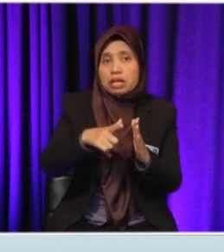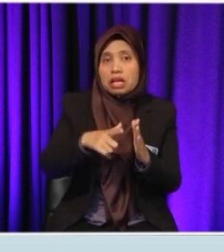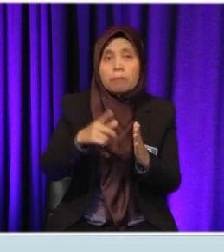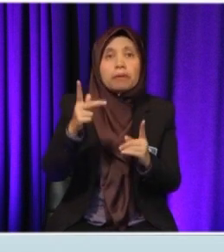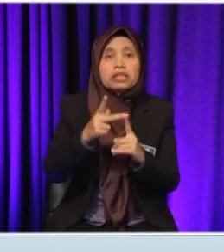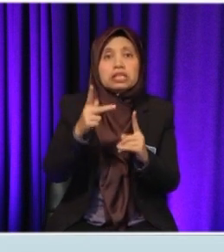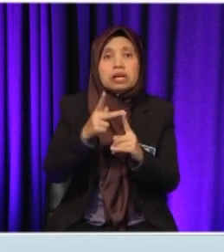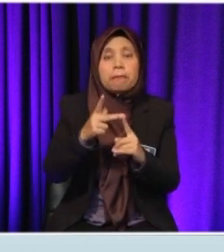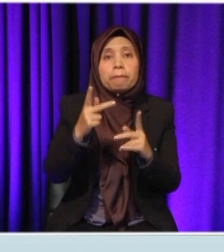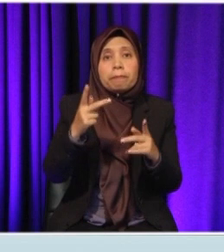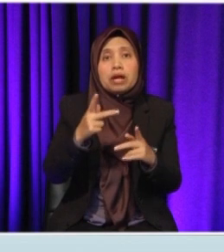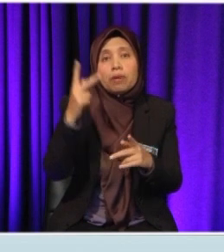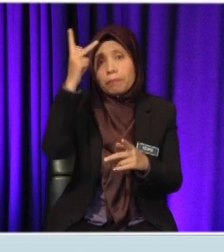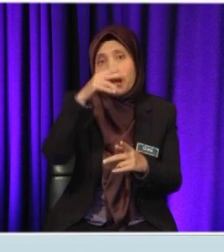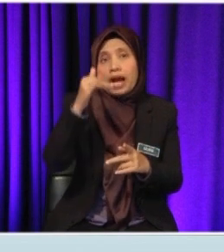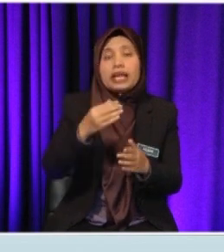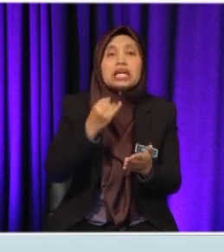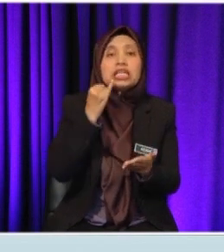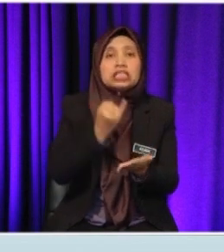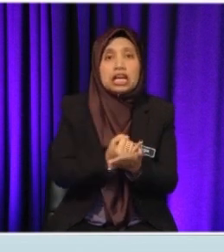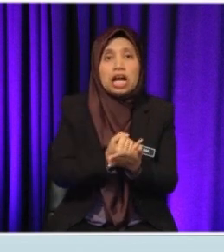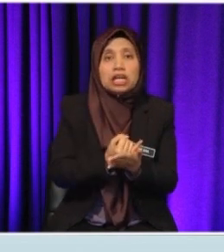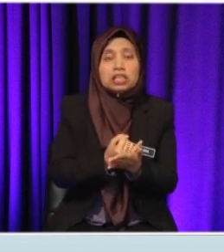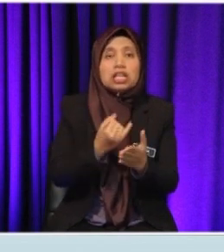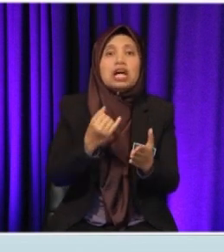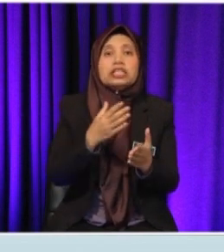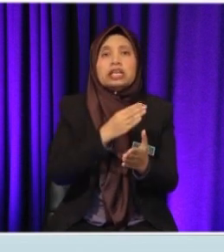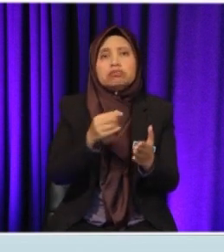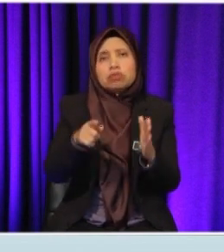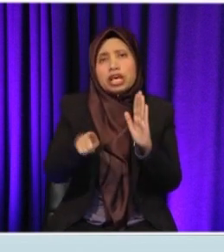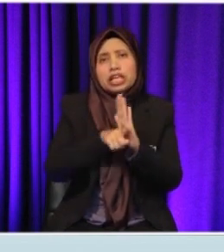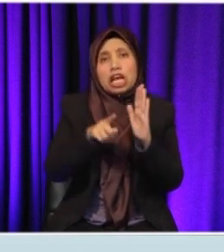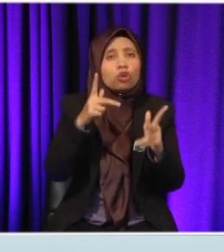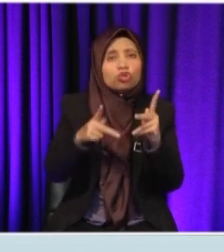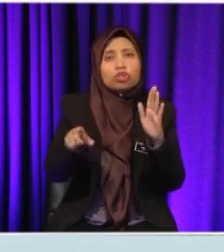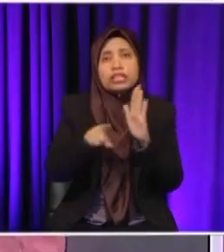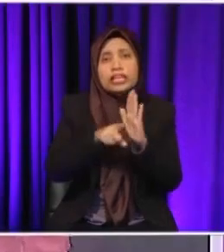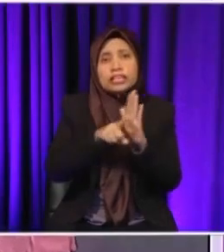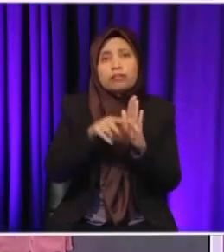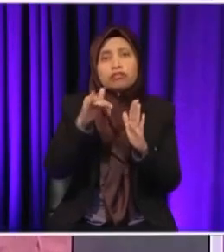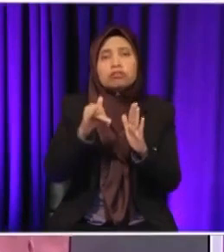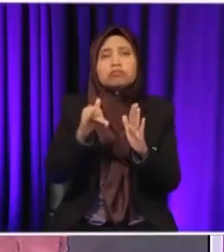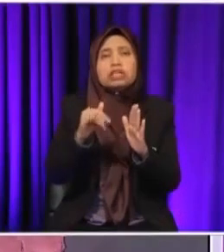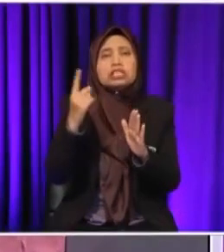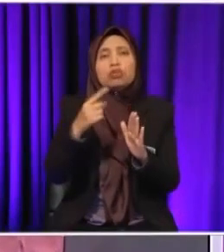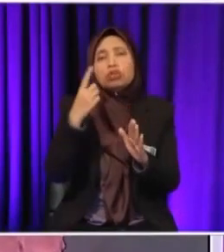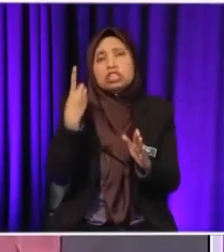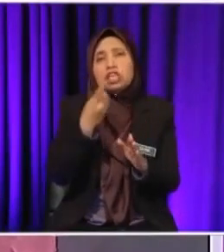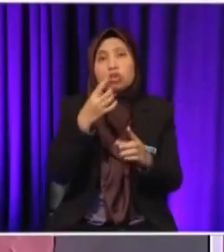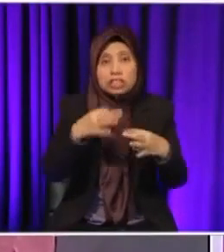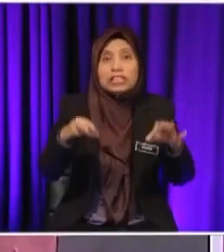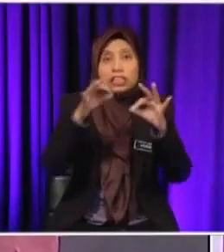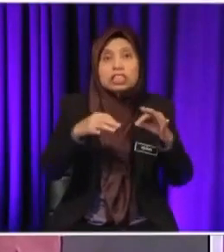Hanya berhadapan dengan tindak tanduk yang negatif saja sepanjang cerita. Dia tidak berubah. Itu adalah watak pipih. Kalau kita tengok drama-drama di TV